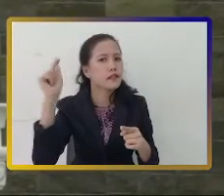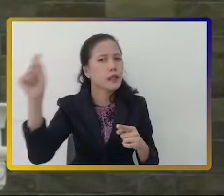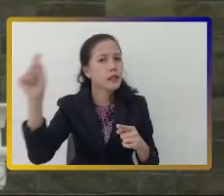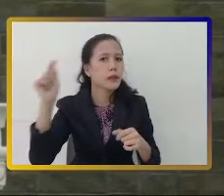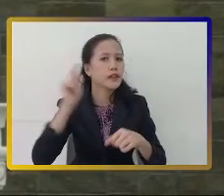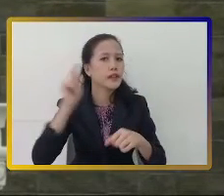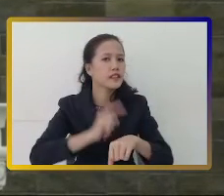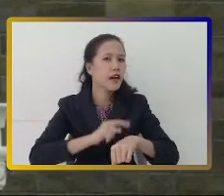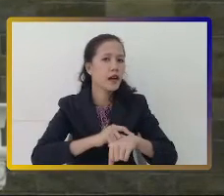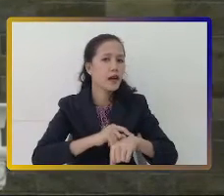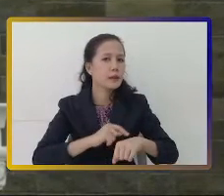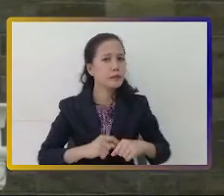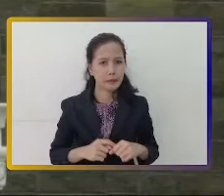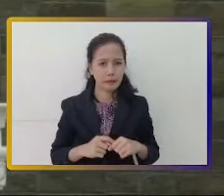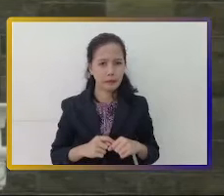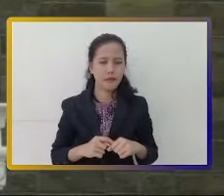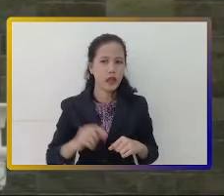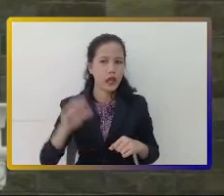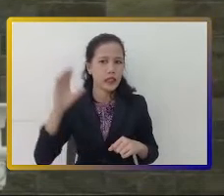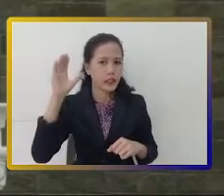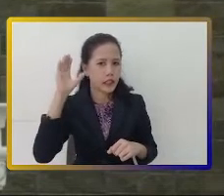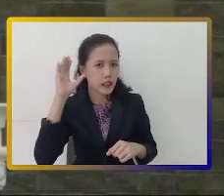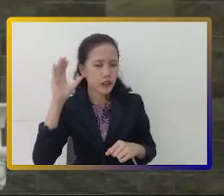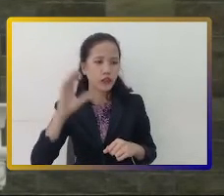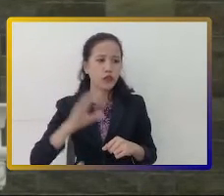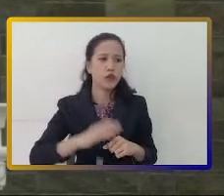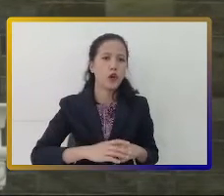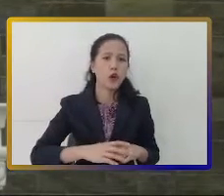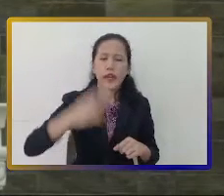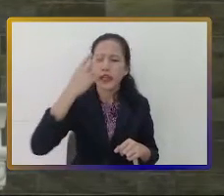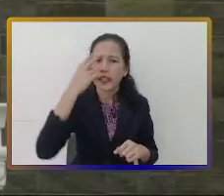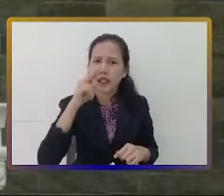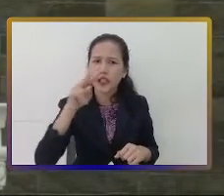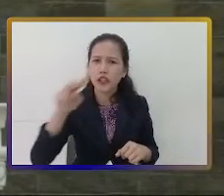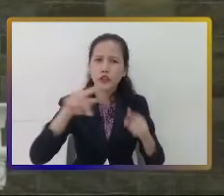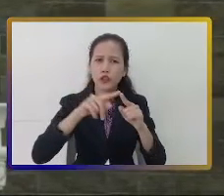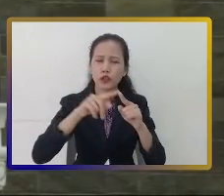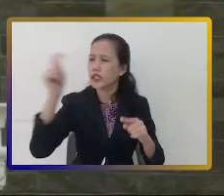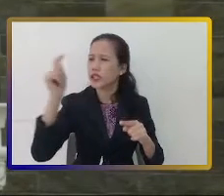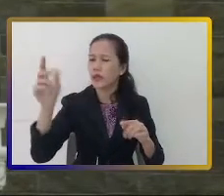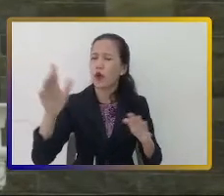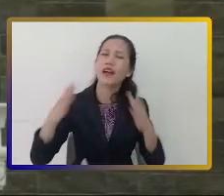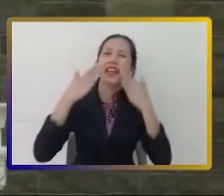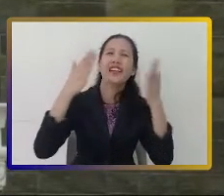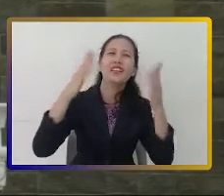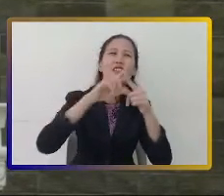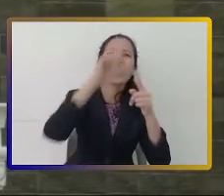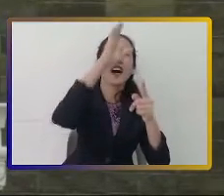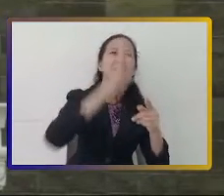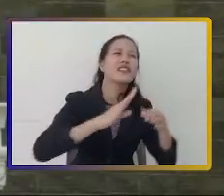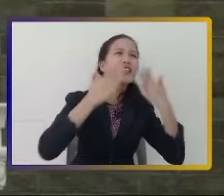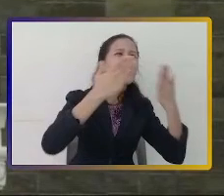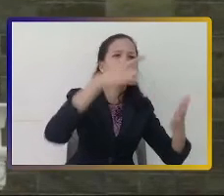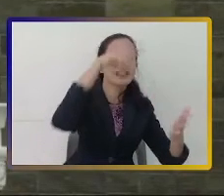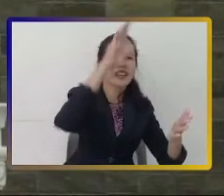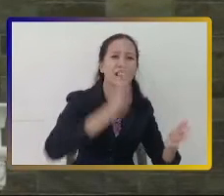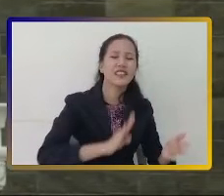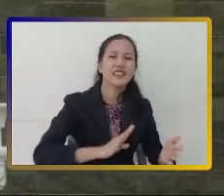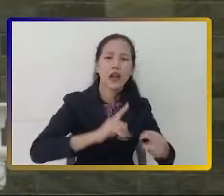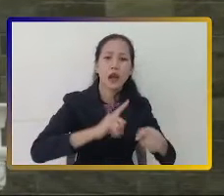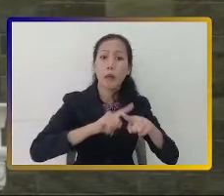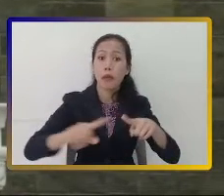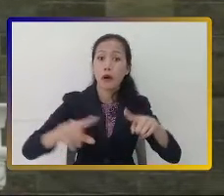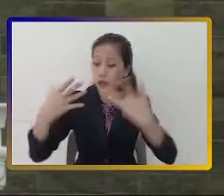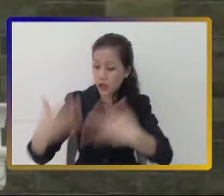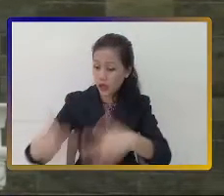I mean, naririnig niyo po sa mga nagpapatuto, salamat sa Panginoon, salamat sa Panginoon. But please, kapatid, pagkatapos po